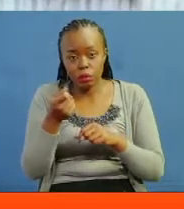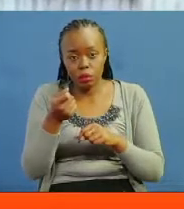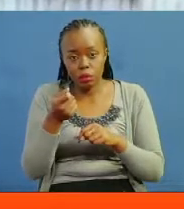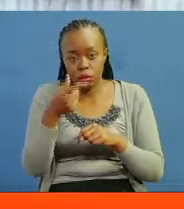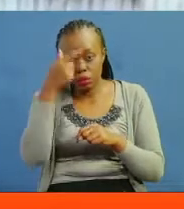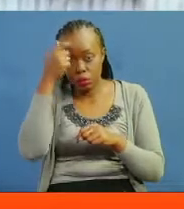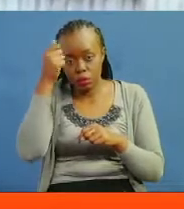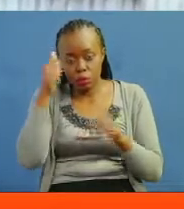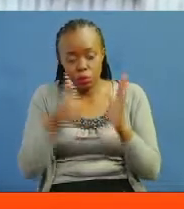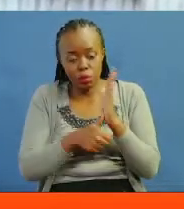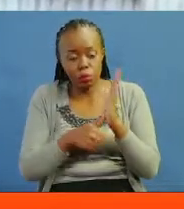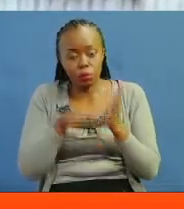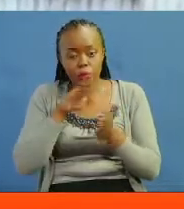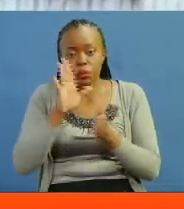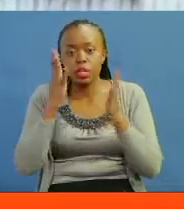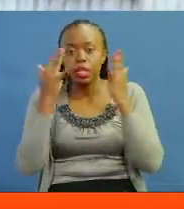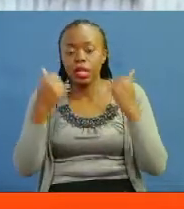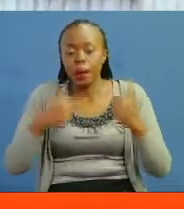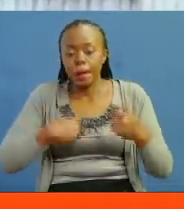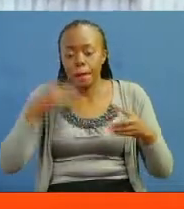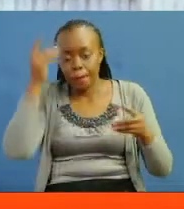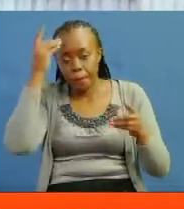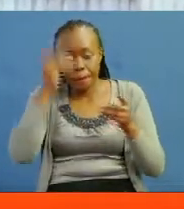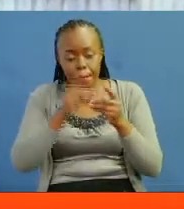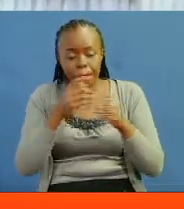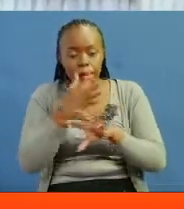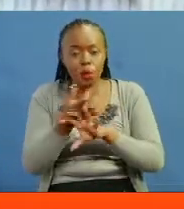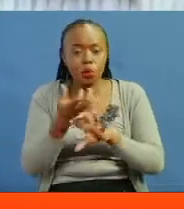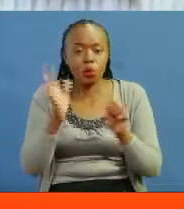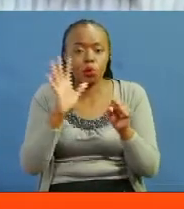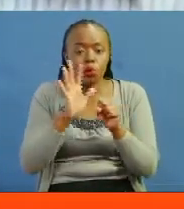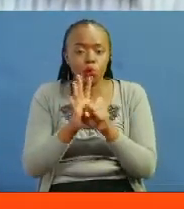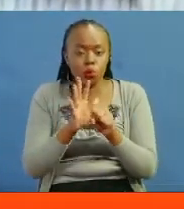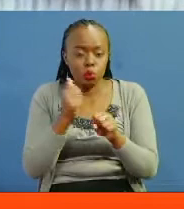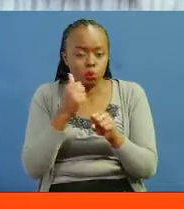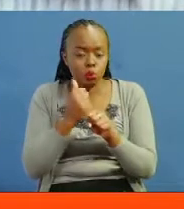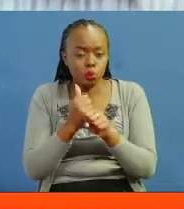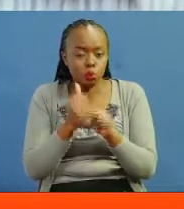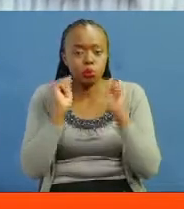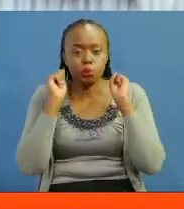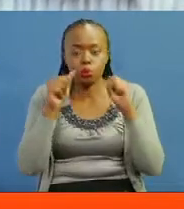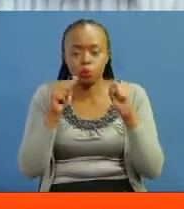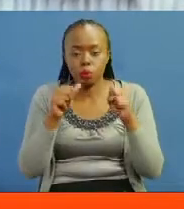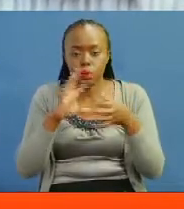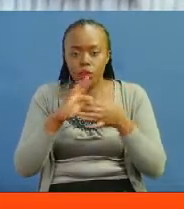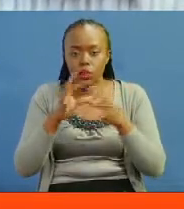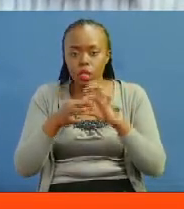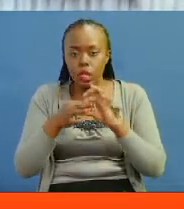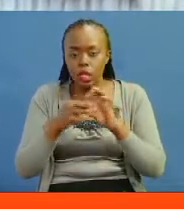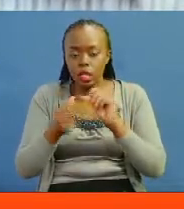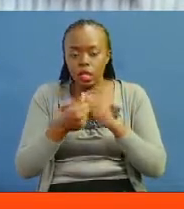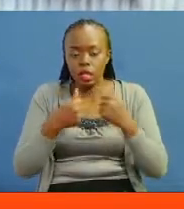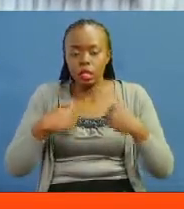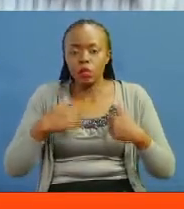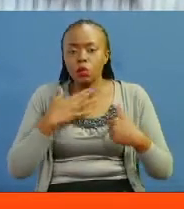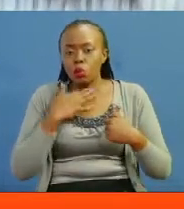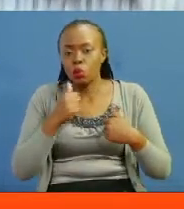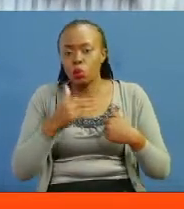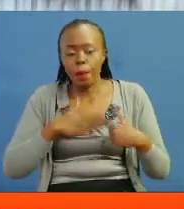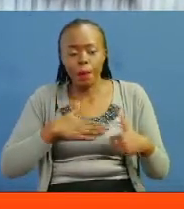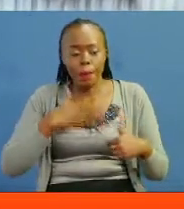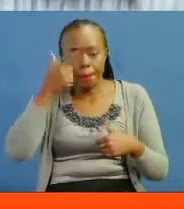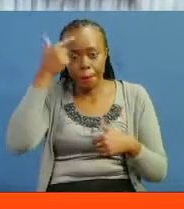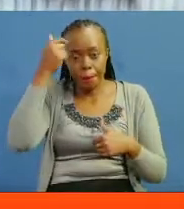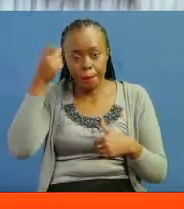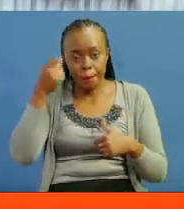kwa sababu hizo shida ndo nikaamua nifanye bidii ili niweze kuachieve goal yangu. Lakini